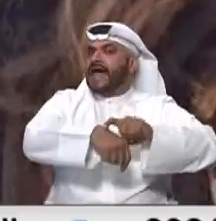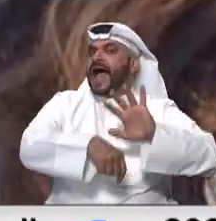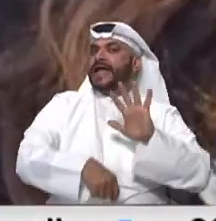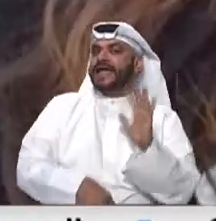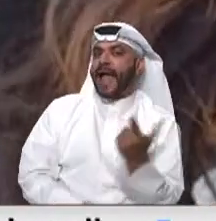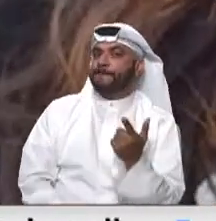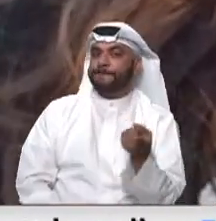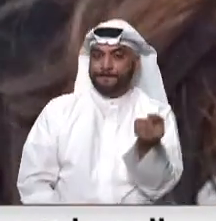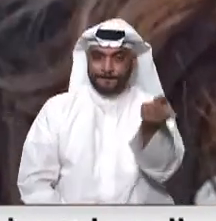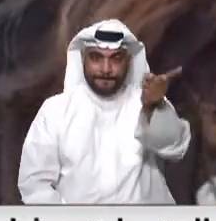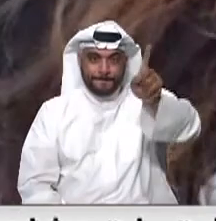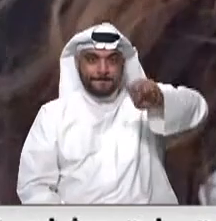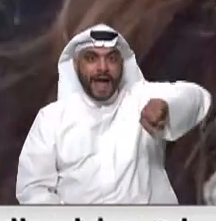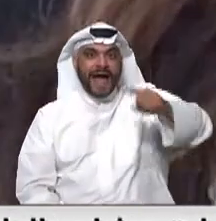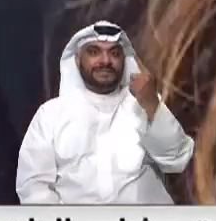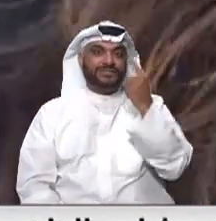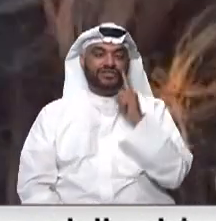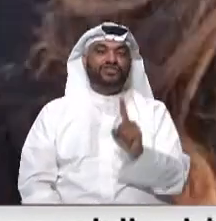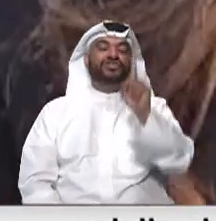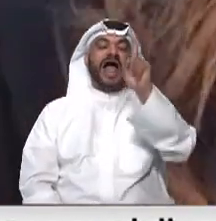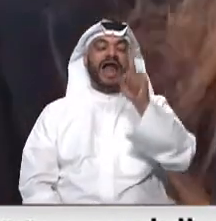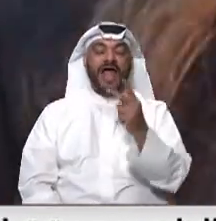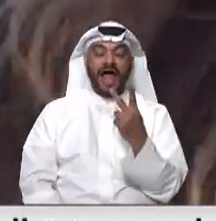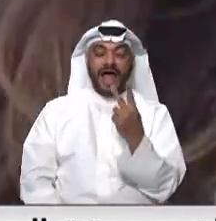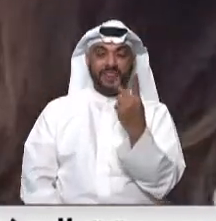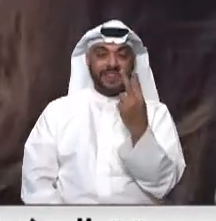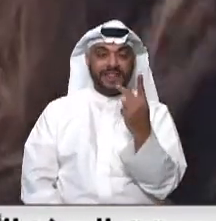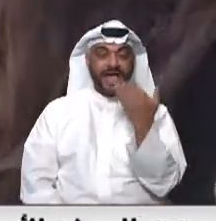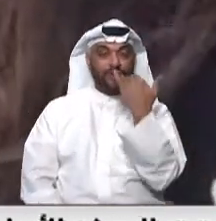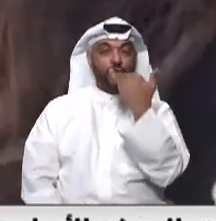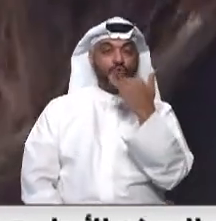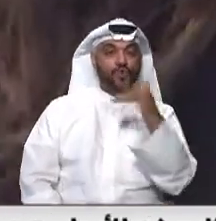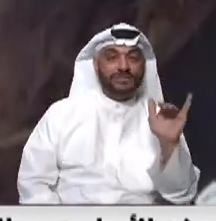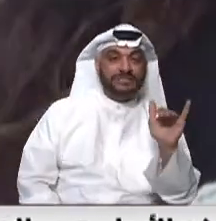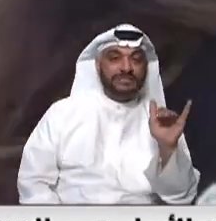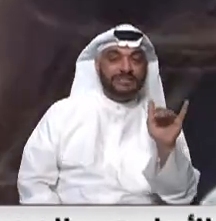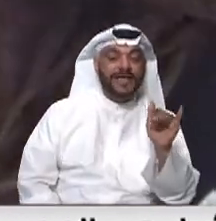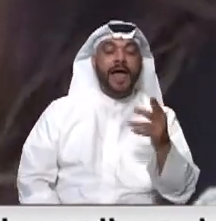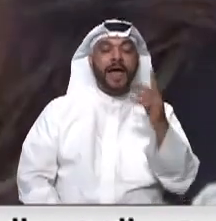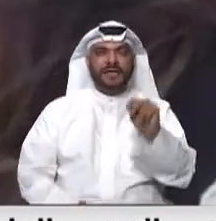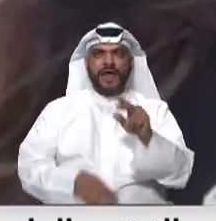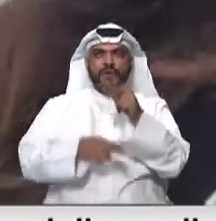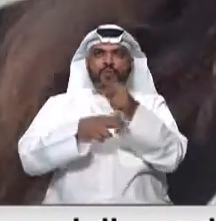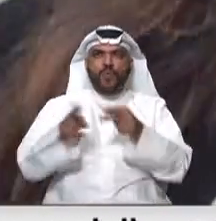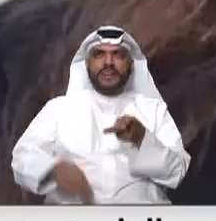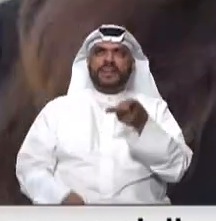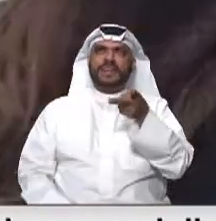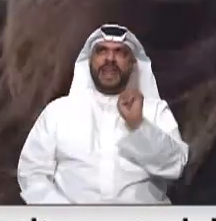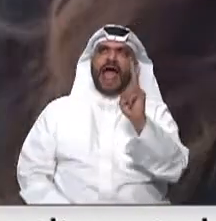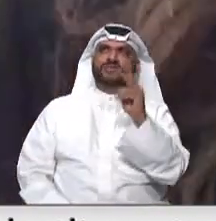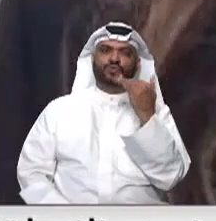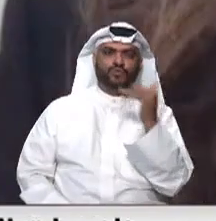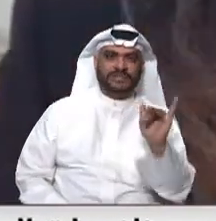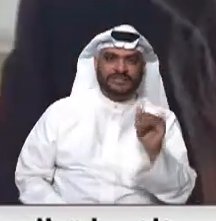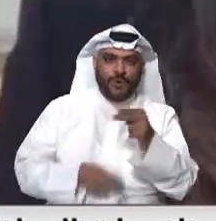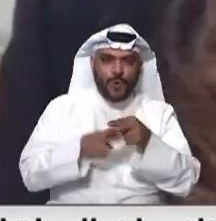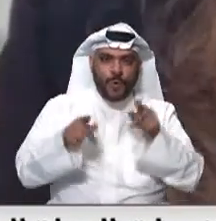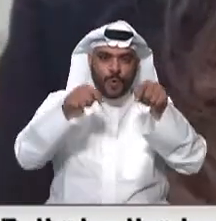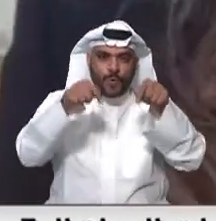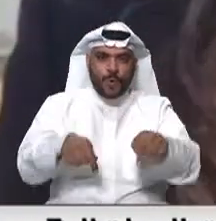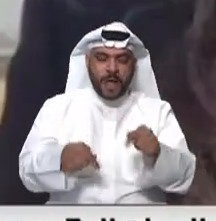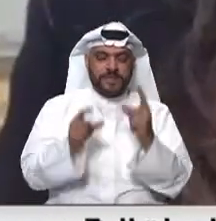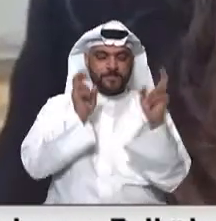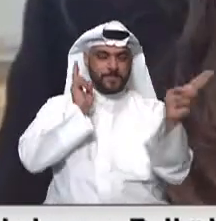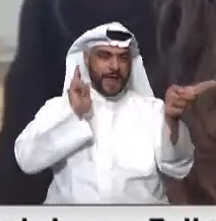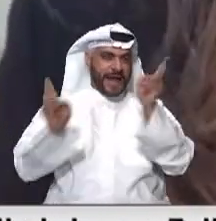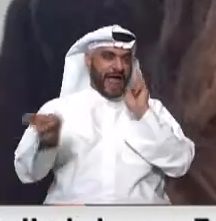المملكة المتحدة في لانكستر هاوس، وسيقوم كلا الجانبين بإلقاء كلمات تحتفي بأهمية